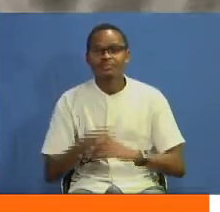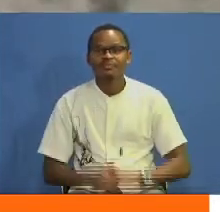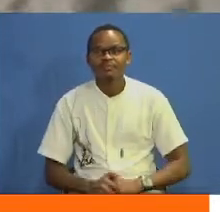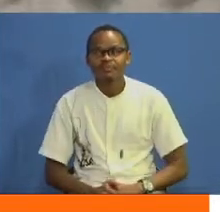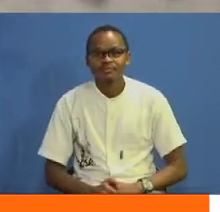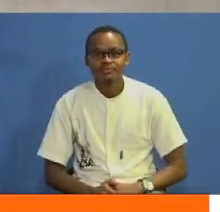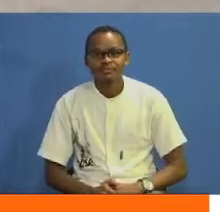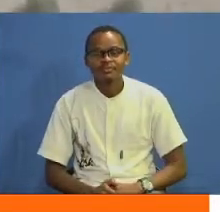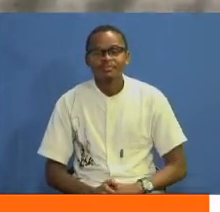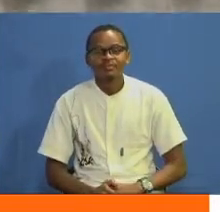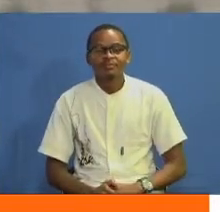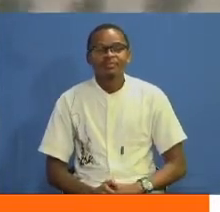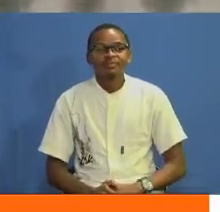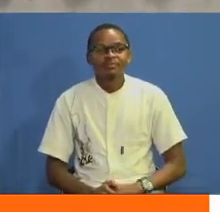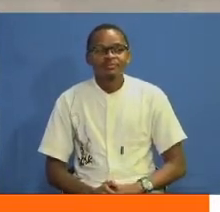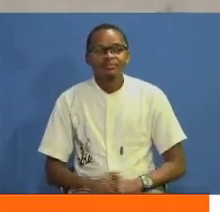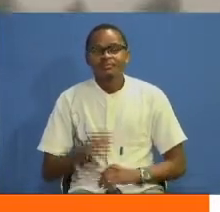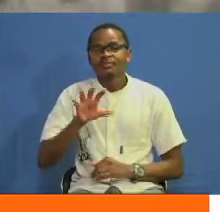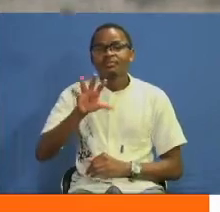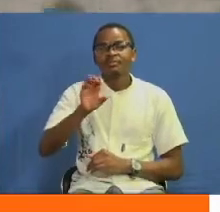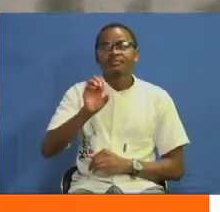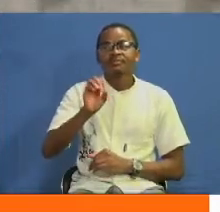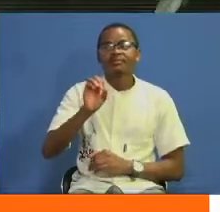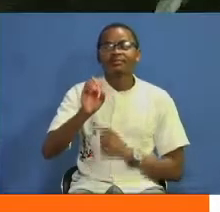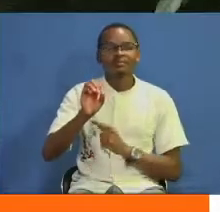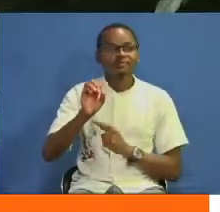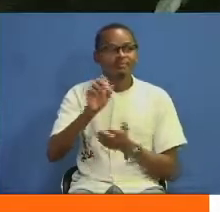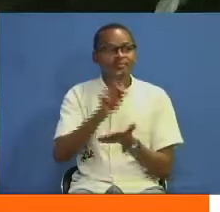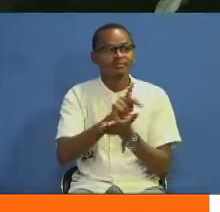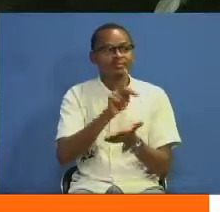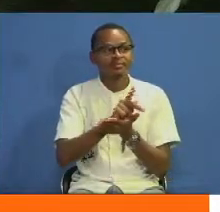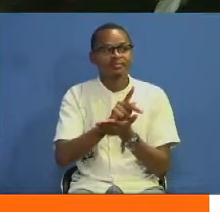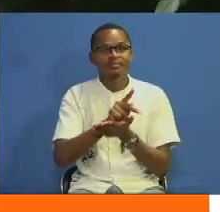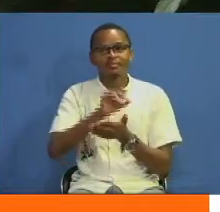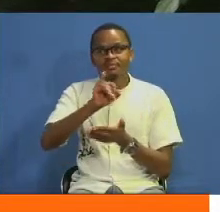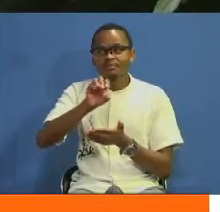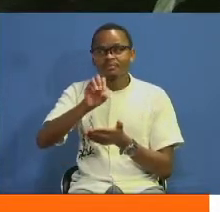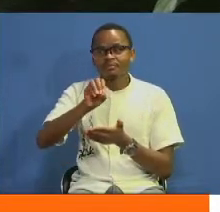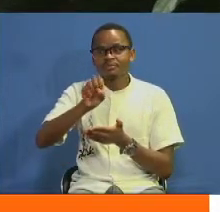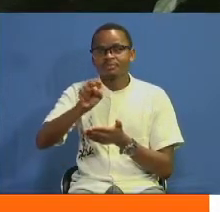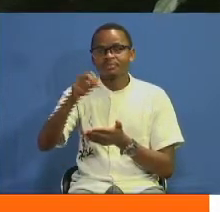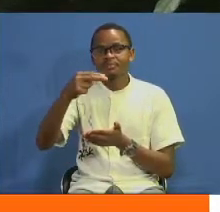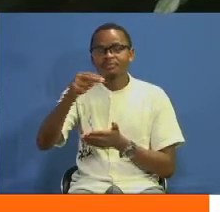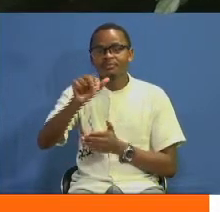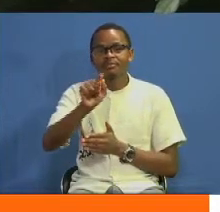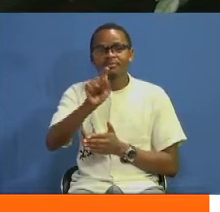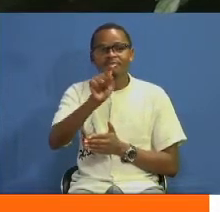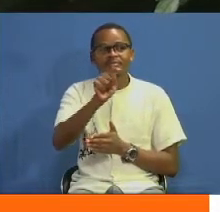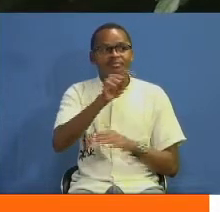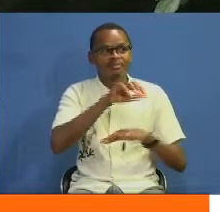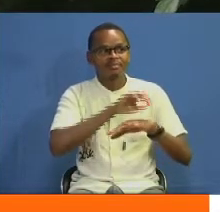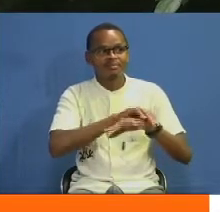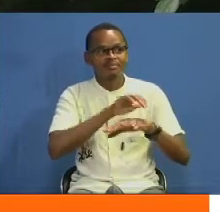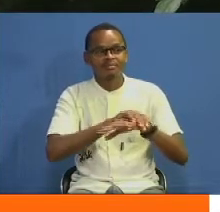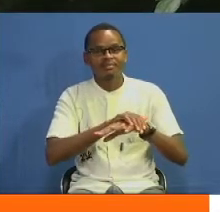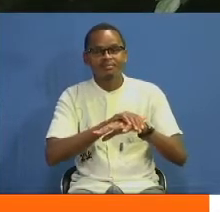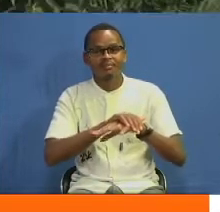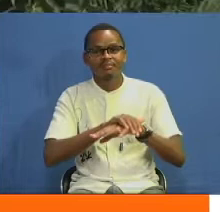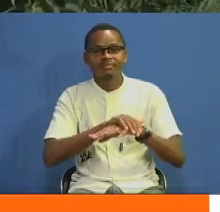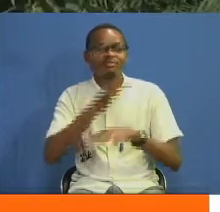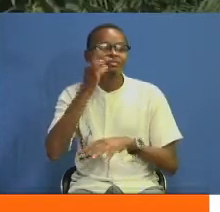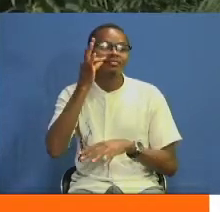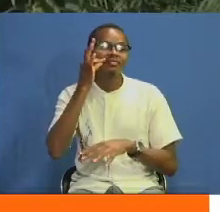Shamba hili lenye hekta 250 linalomilikiwa na mkulima Jesper Kirk sasa lina hekta 4 za kupanda hemp aina ya mmea wa